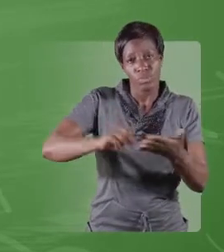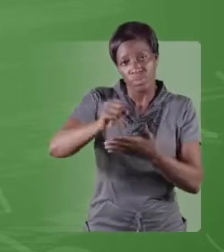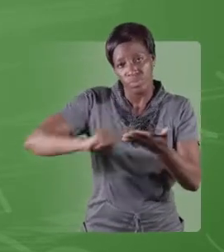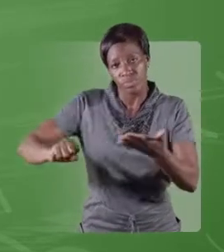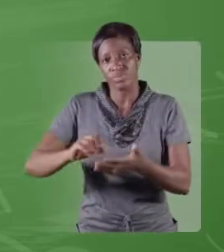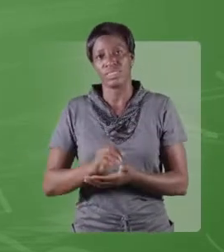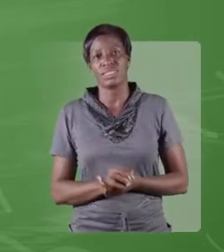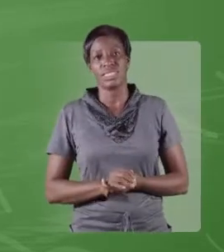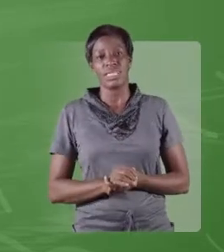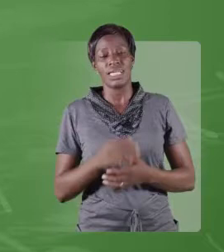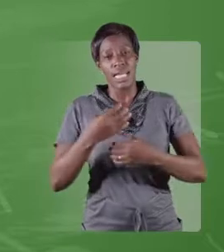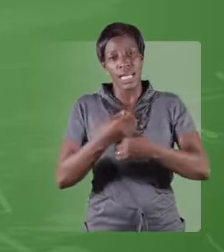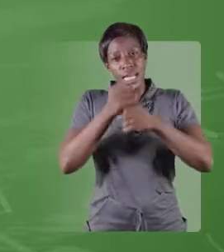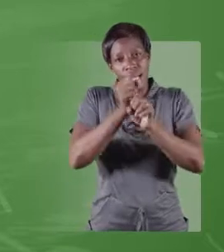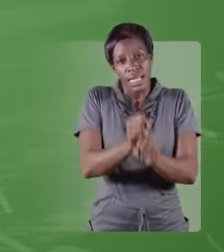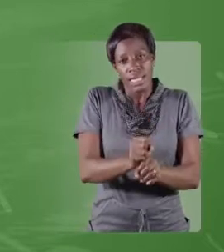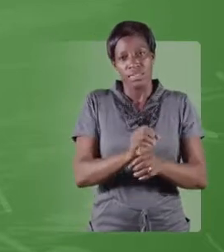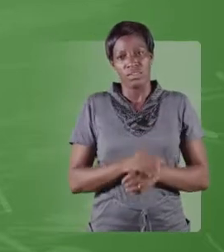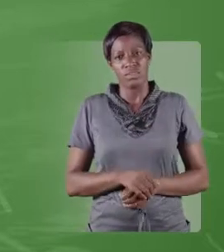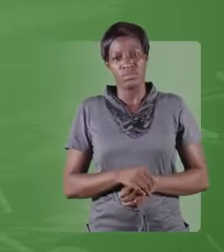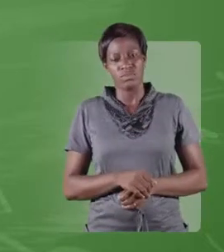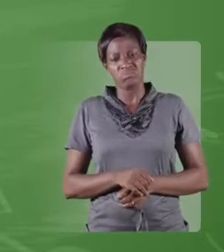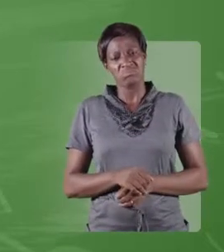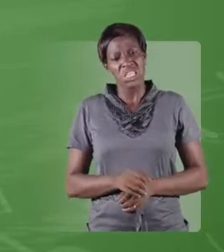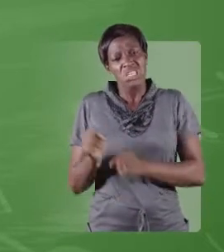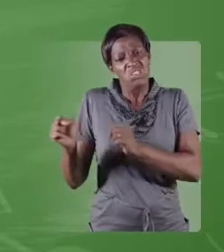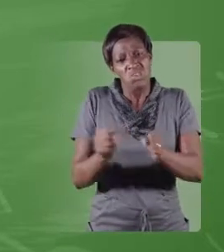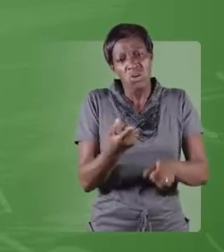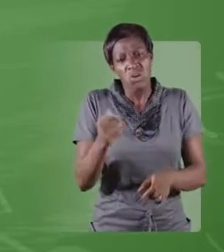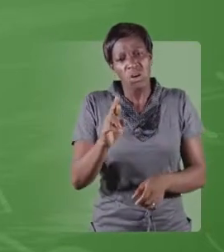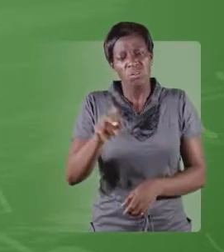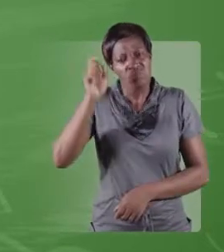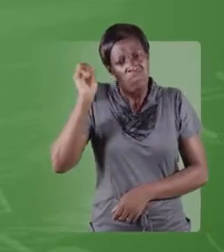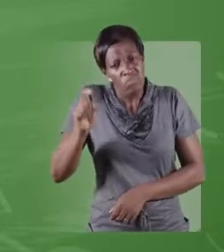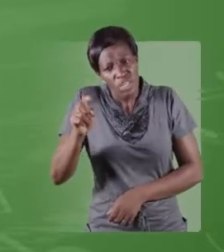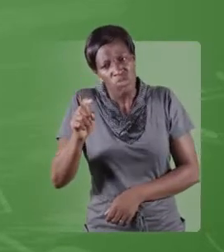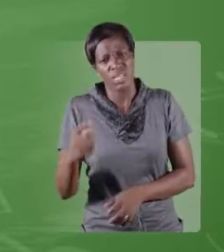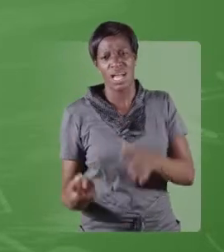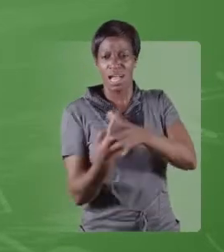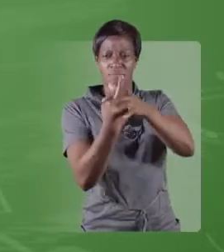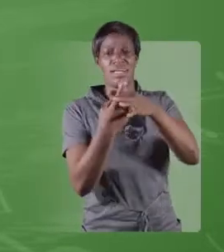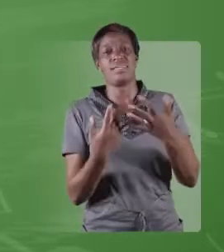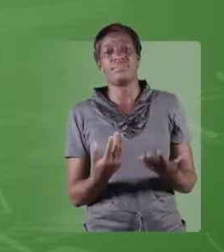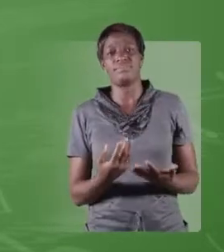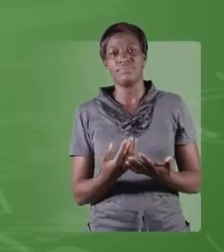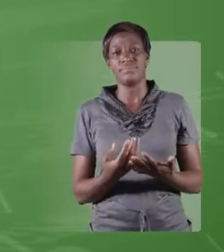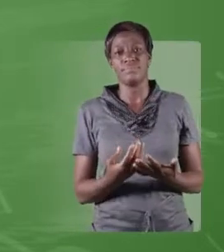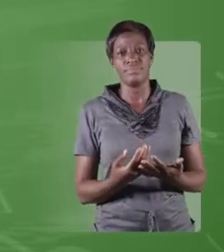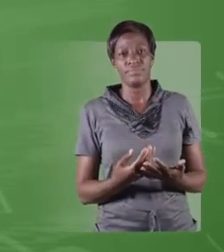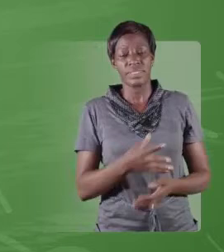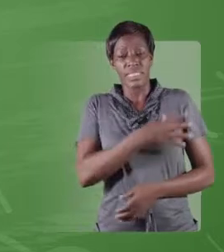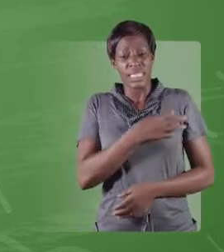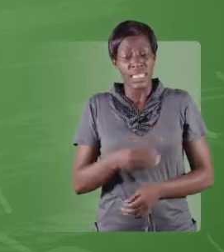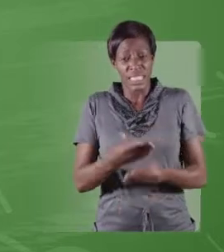ils sont créés à mesure que leurs nécessités se révèlent et dans